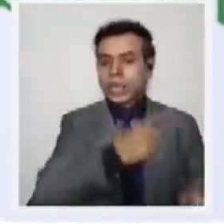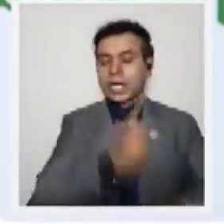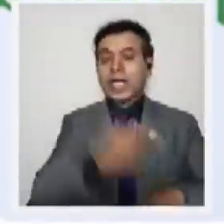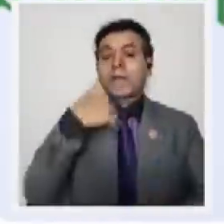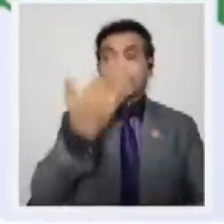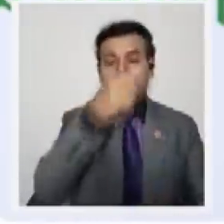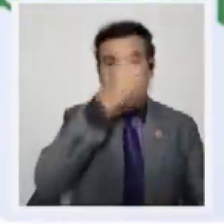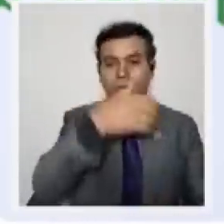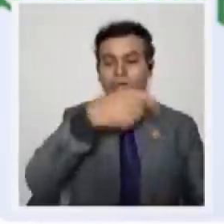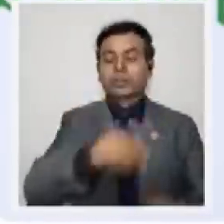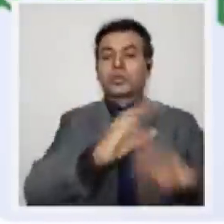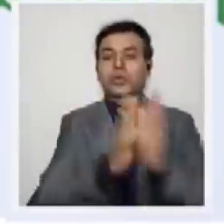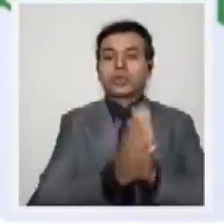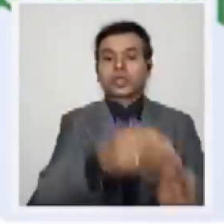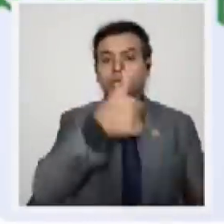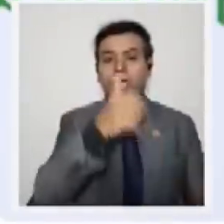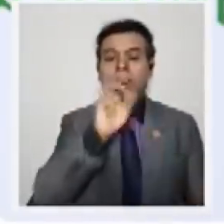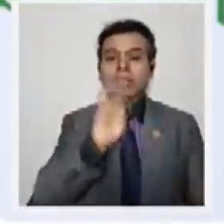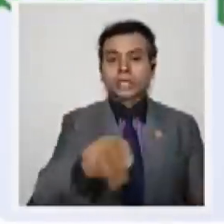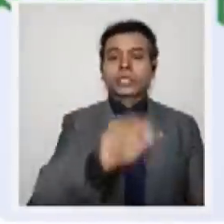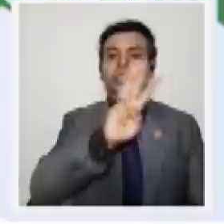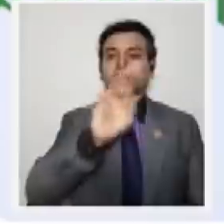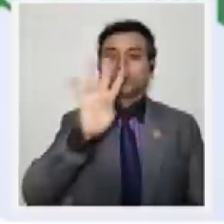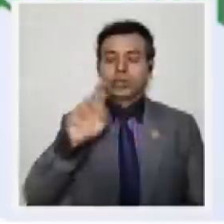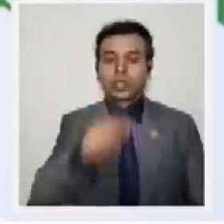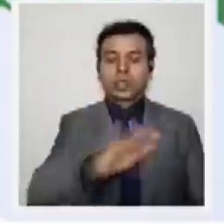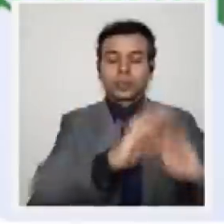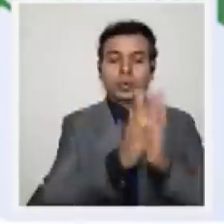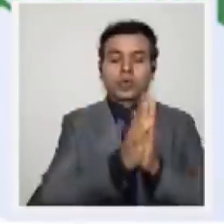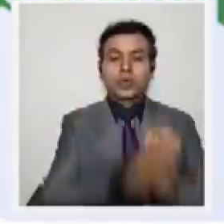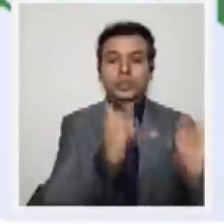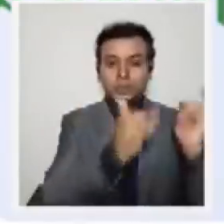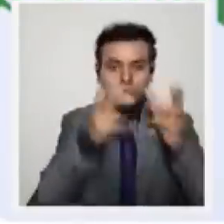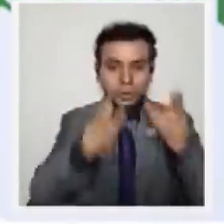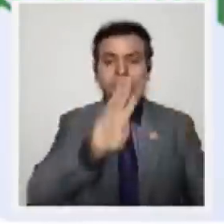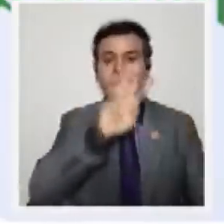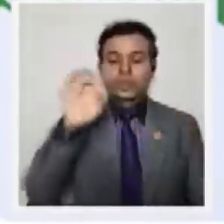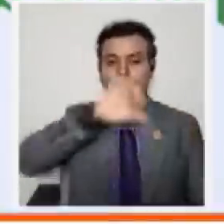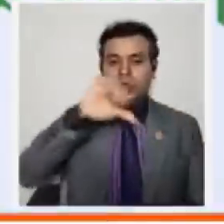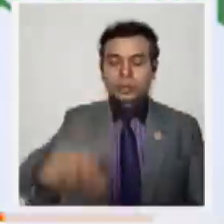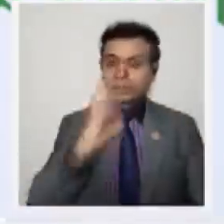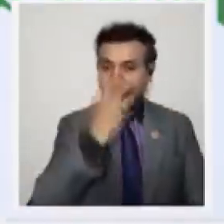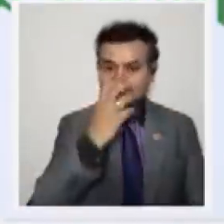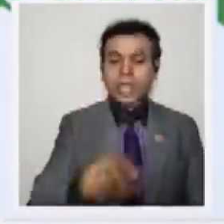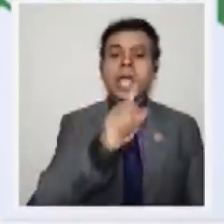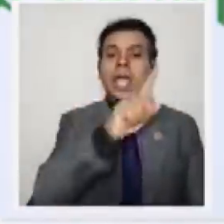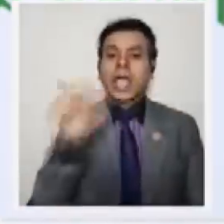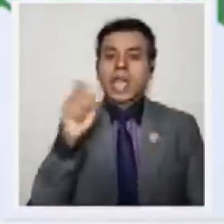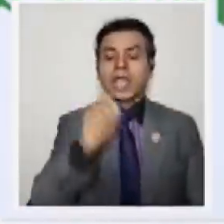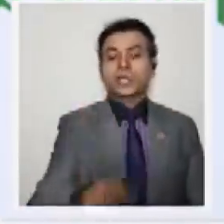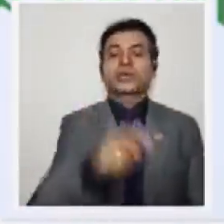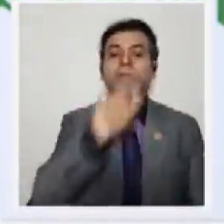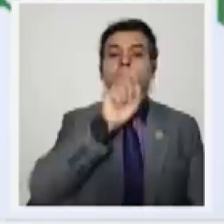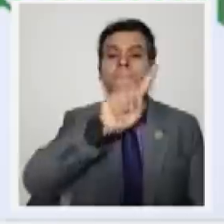13,284টি, ঢাকা মহানগরীতে 7,250টি, ঢাকা সিটির বাইরে বিভিন্ন হাসপাতালে 6,034টি। এ সকল